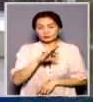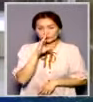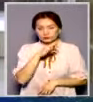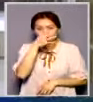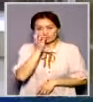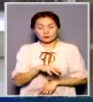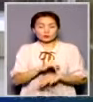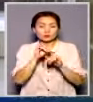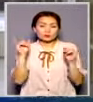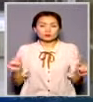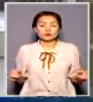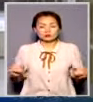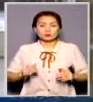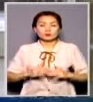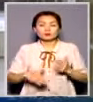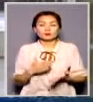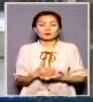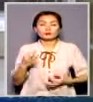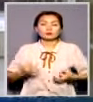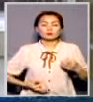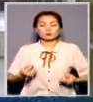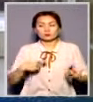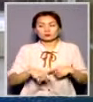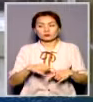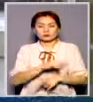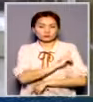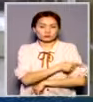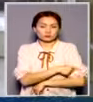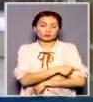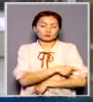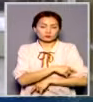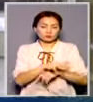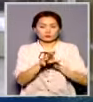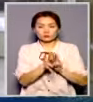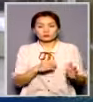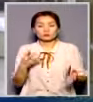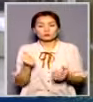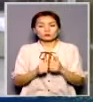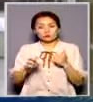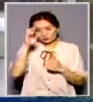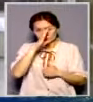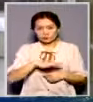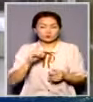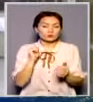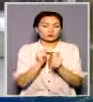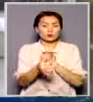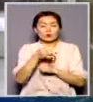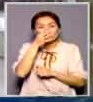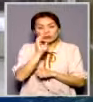тәжірибе алмасуға арналған жақсы платформа. Бұл соттардың біздің күш-жігеріміздің интеграциялануына және әрбір елде озық